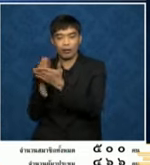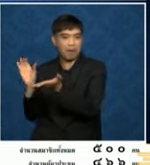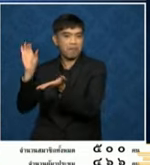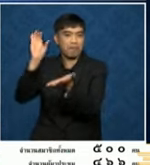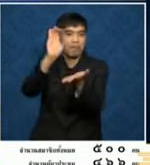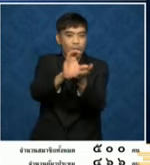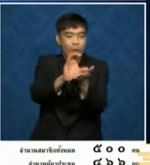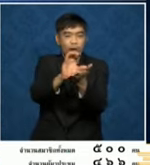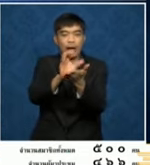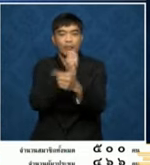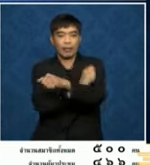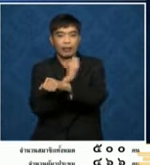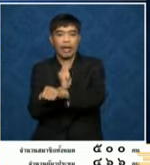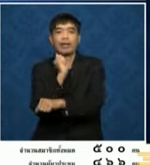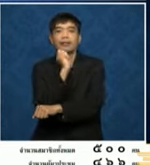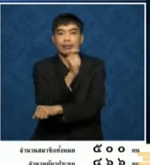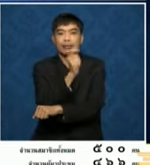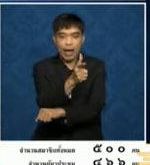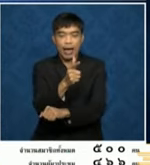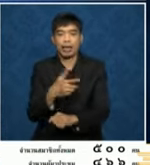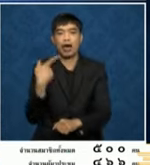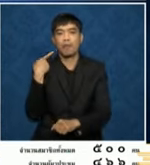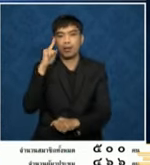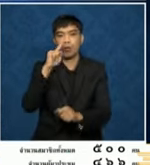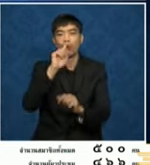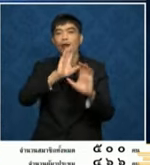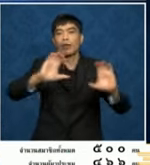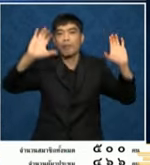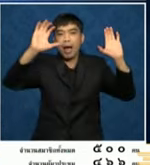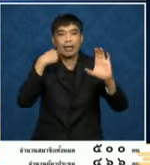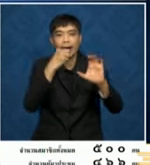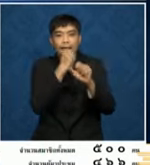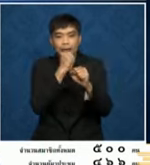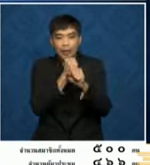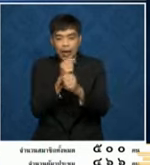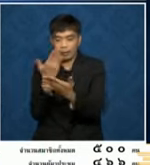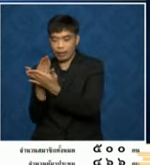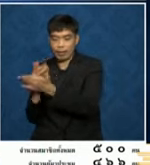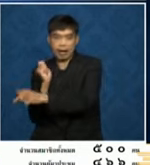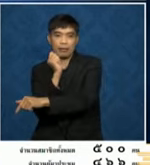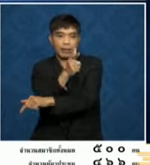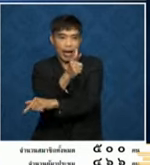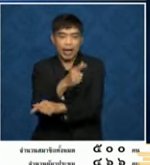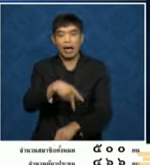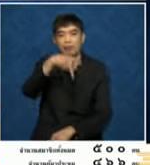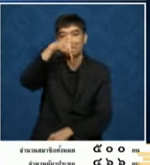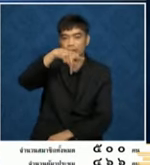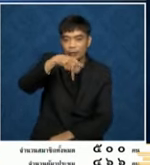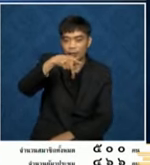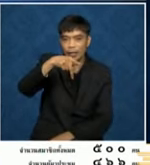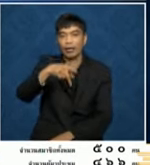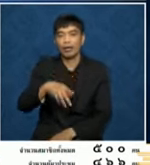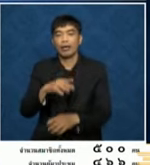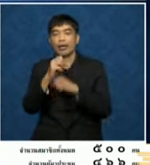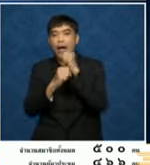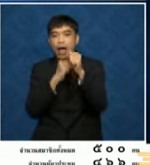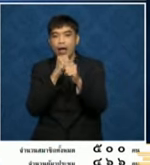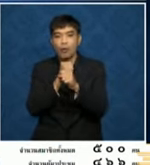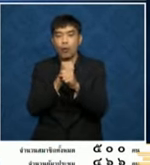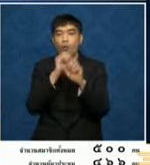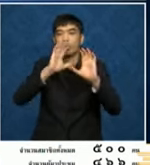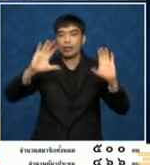ปในส่วนของค่าตอบแทนและสิทธิประโยชน์ของเจ้าหน้าที่รัฐที่ดำเนินงานภายใต้สังกัดทั้งค่าเสี่ยงภัยพิเศษทั้งการเพิ่มอายุราชการ